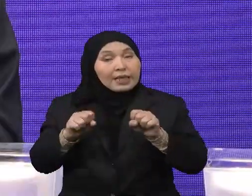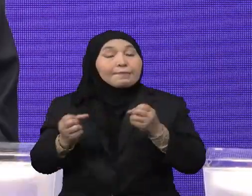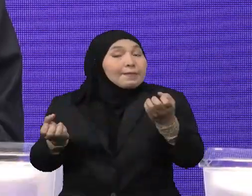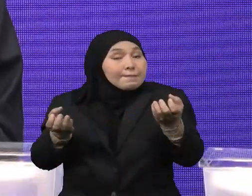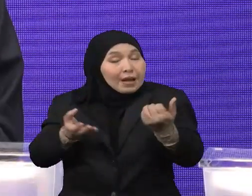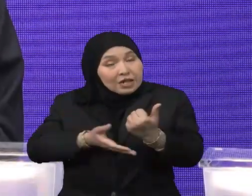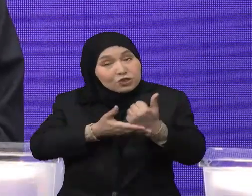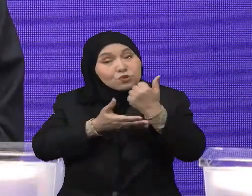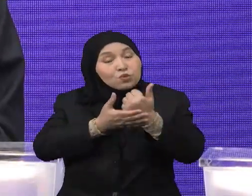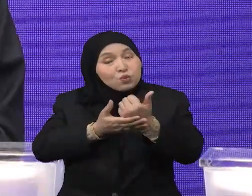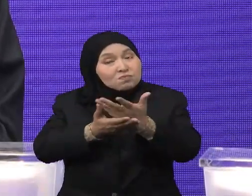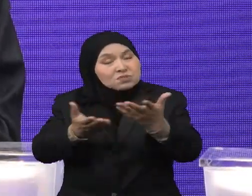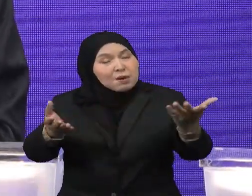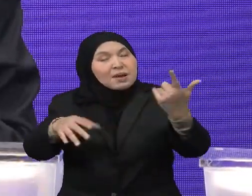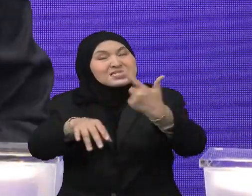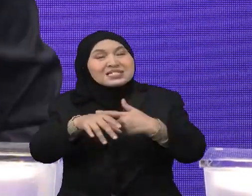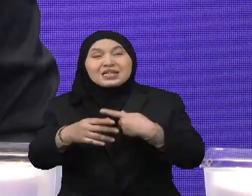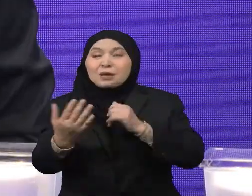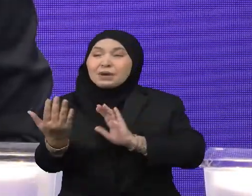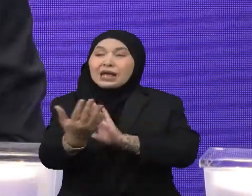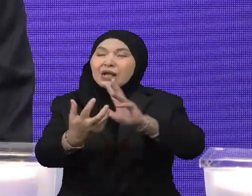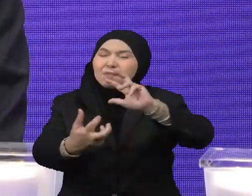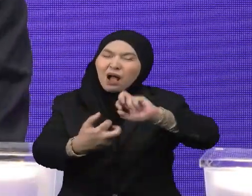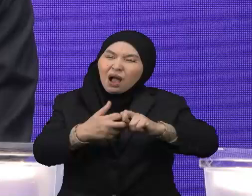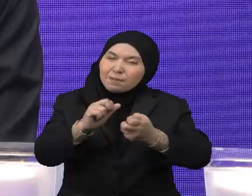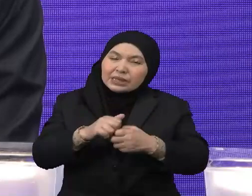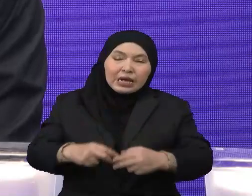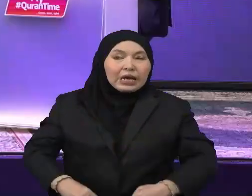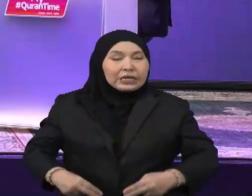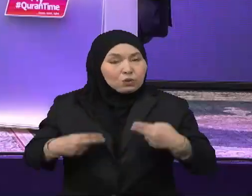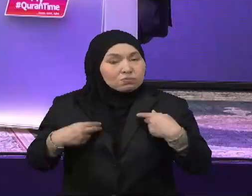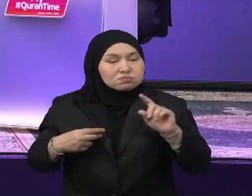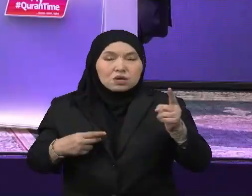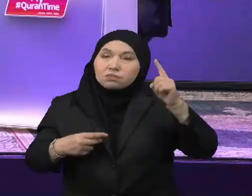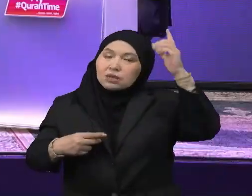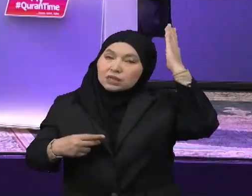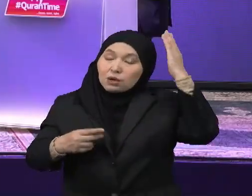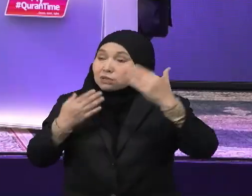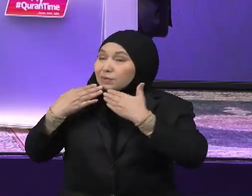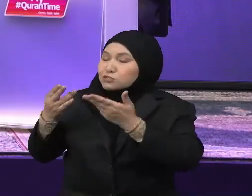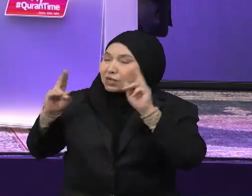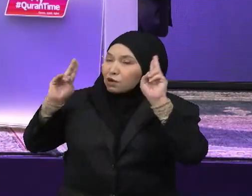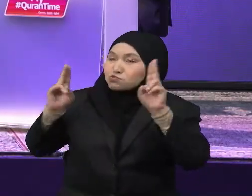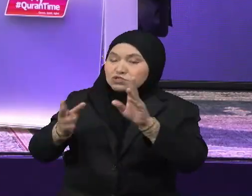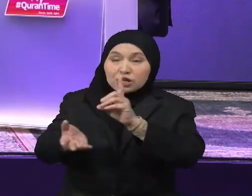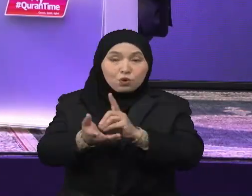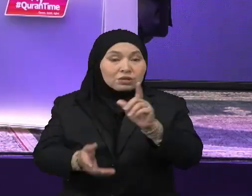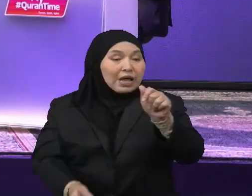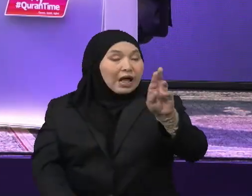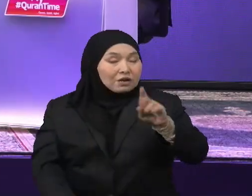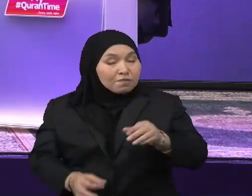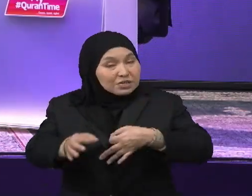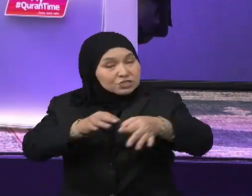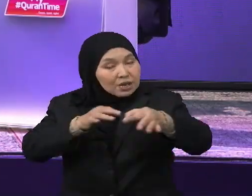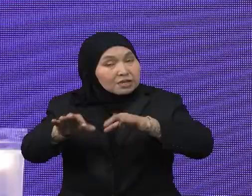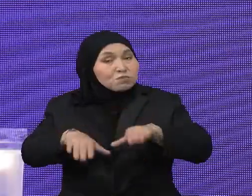yang dirahmati Allah saat ketika menghadapi kesukaran dalam kehidupan Allah ta'ala untuk menjelaskan